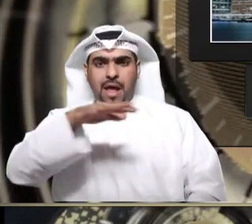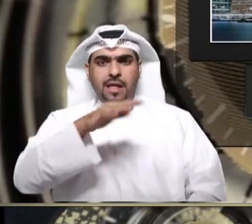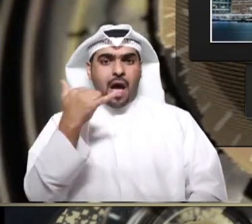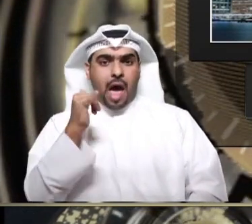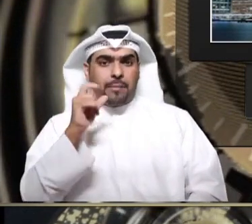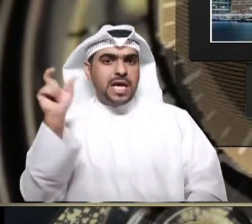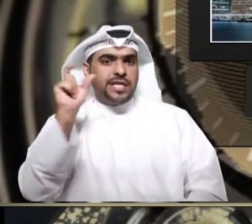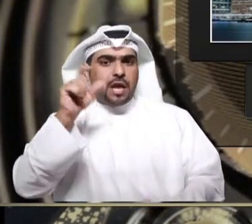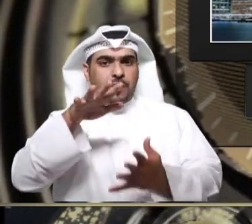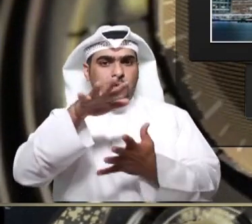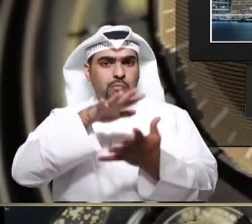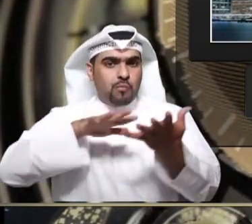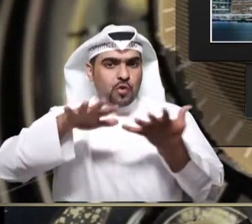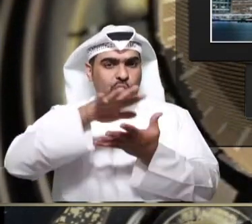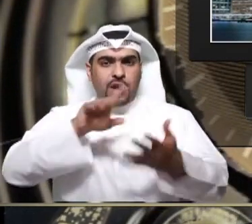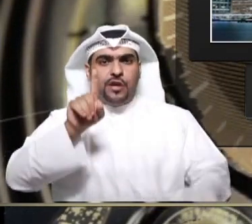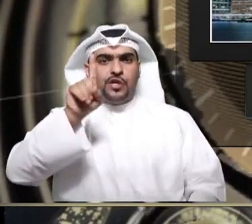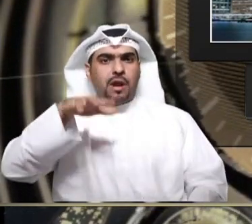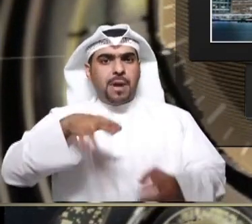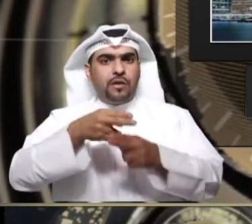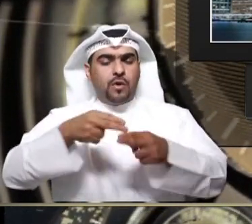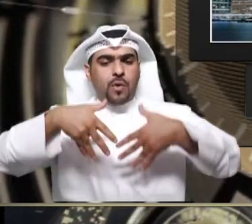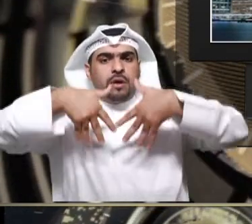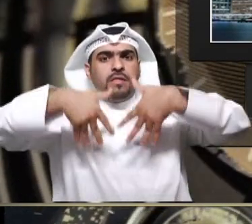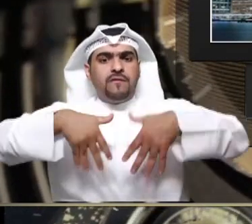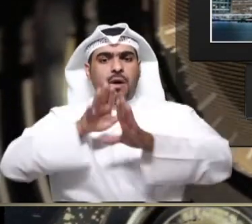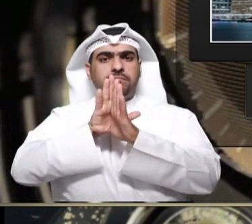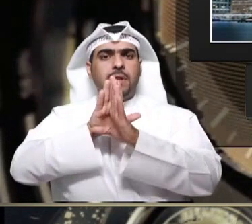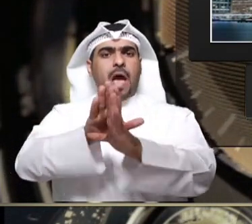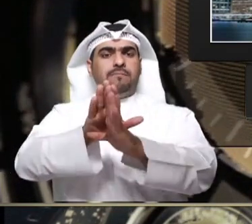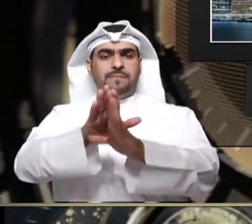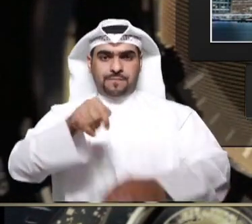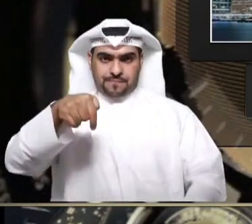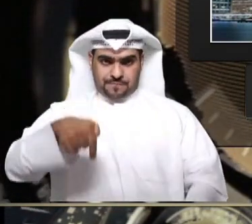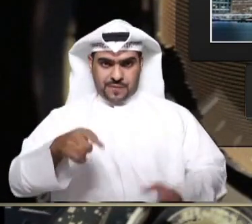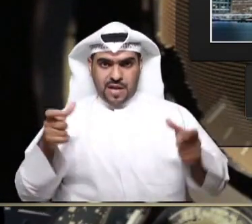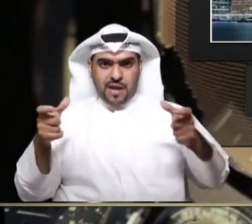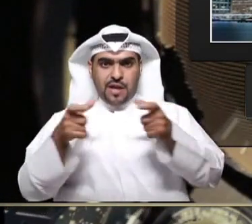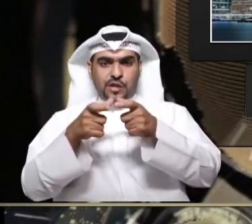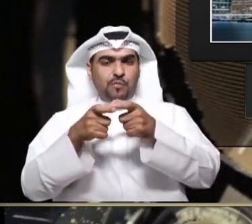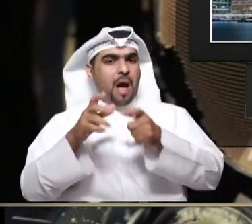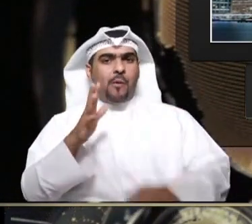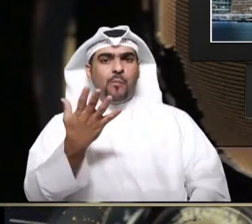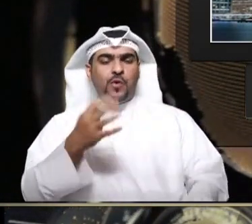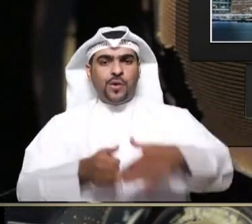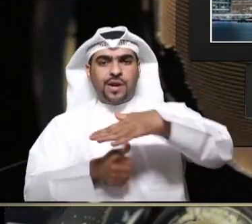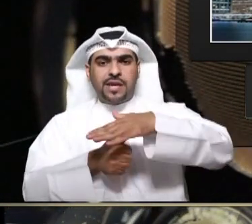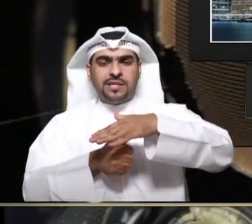يكون هناك ثلاثة اجتماعات رفيعة المستوى سترأسها معالي نائب رئيس مجلس الوزراء وزير الخارجية.